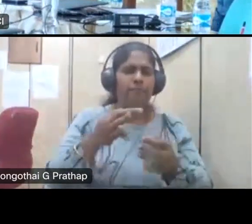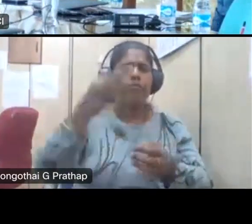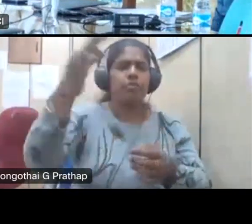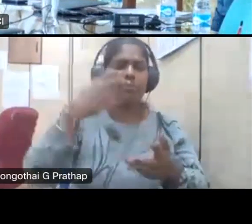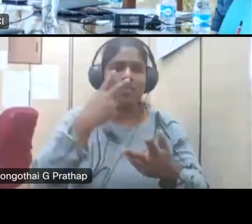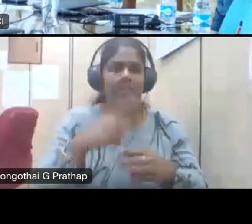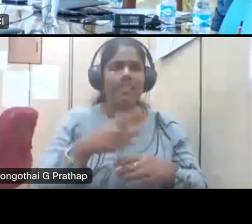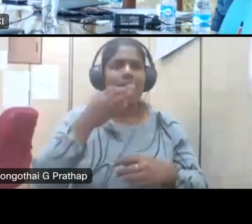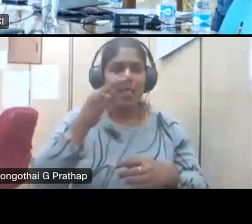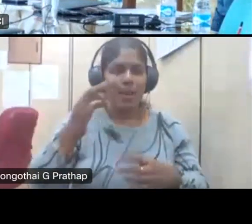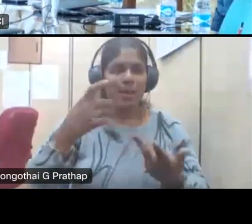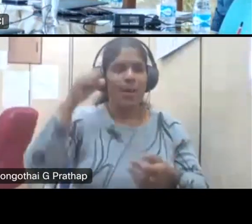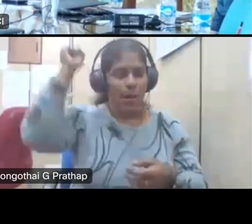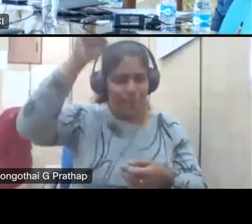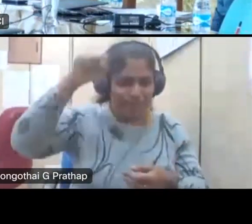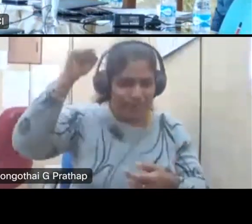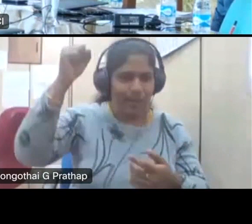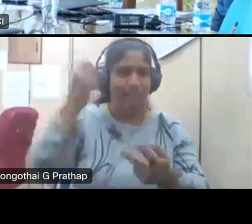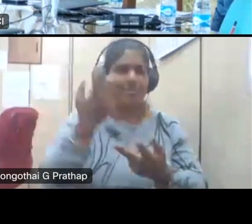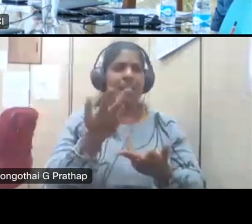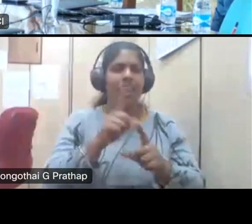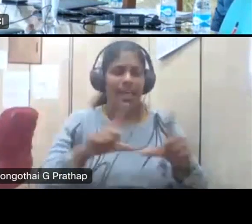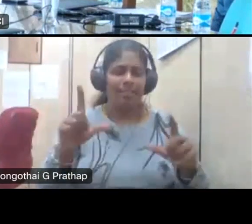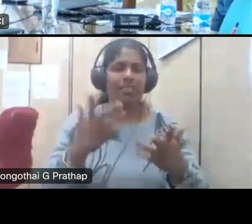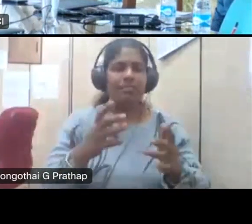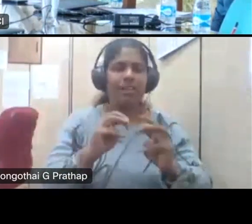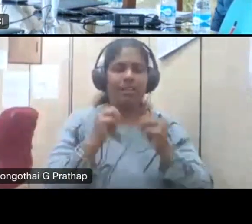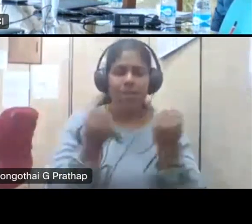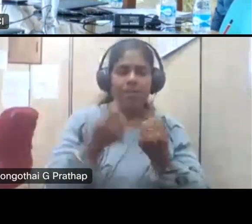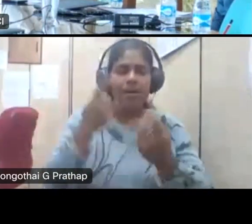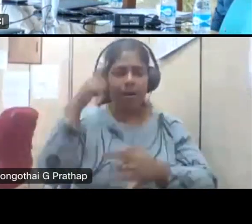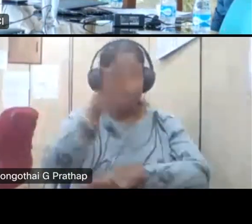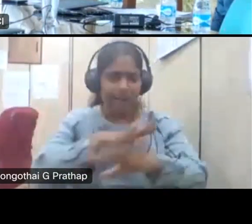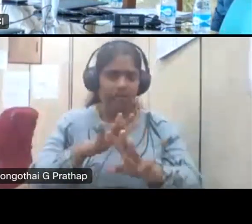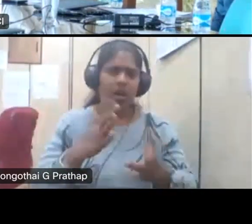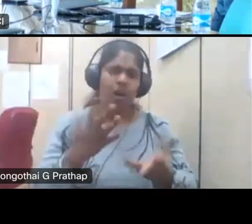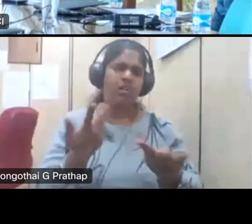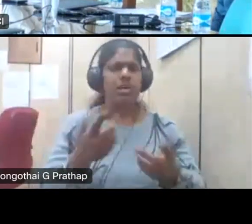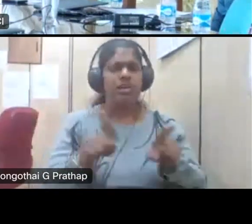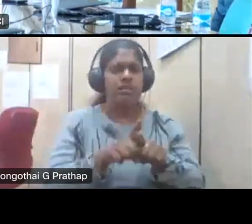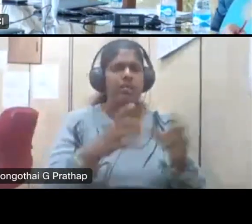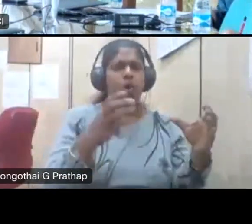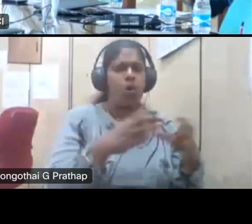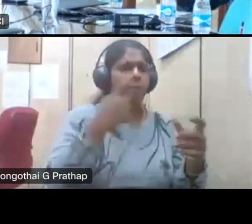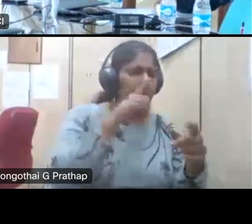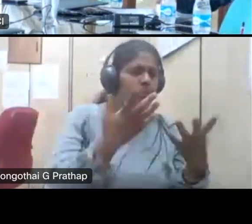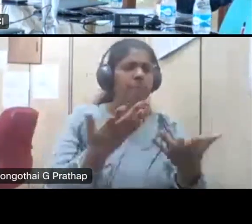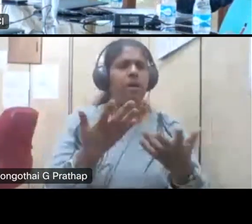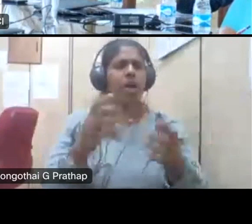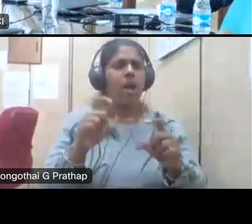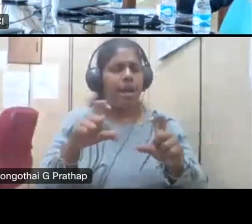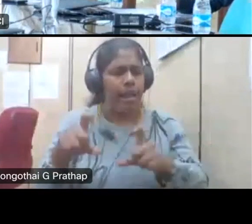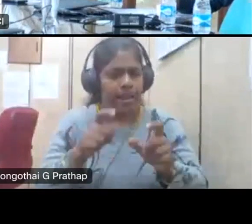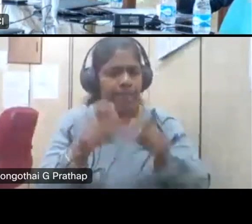mein, Telugu mein, kuch seminars is tarah ke bhi karein. और वो हम मिक्स्ड ग्रुप भी करें, ताकि पेरेंट्स भी आए, केयर गिवर्स भी